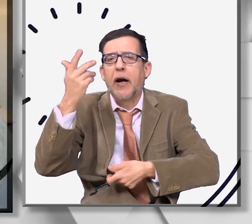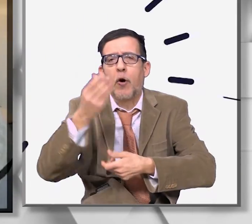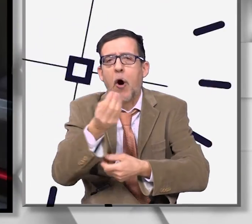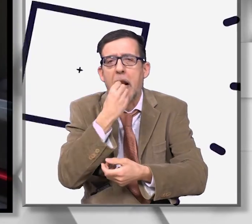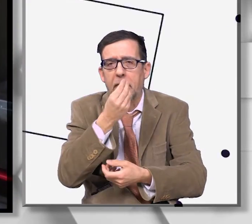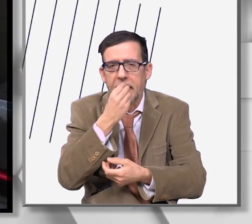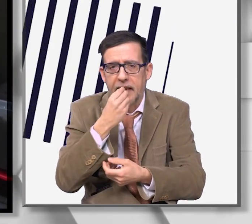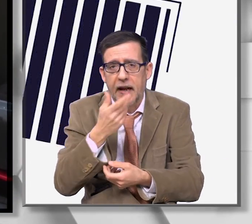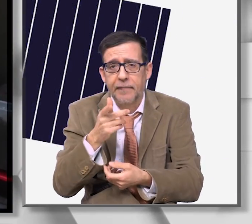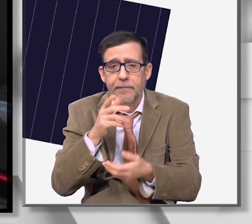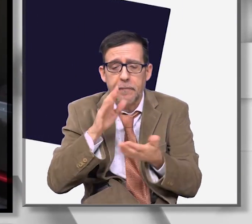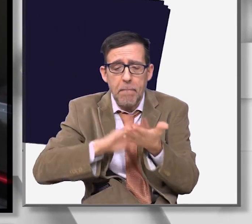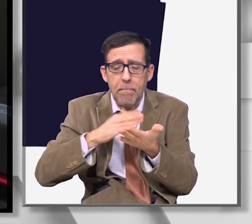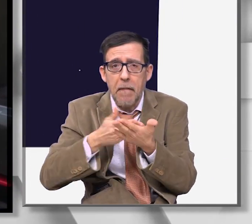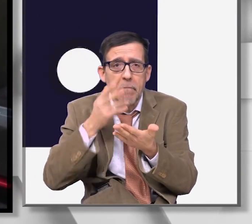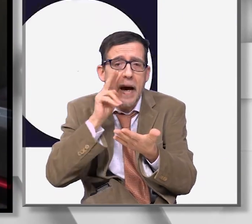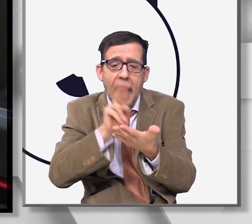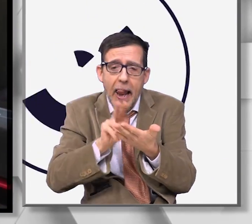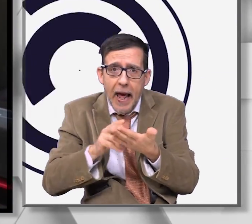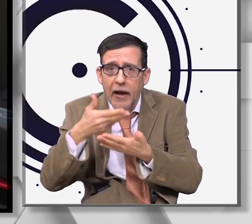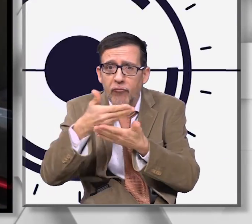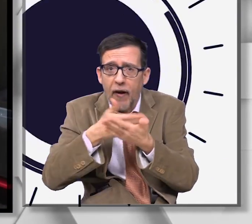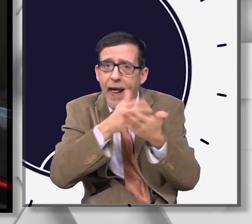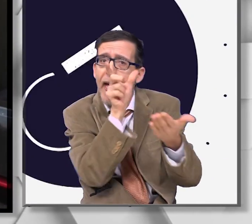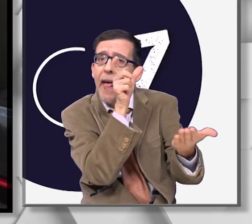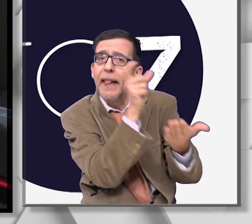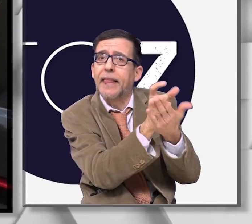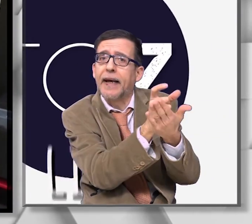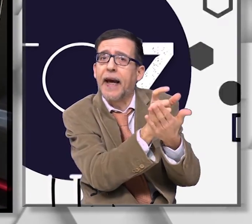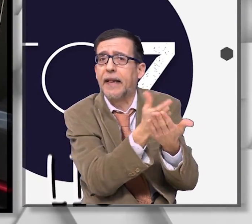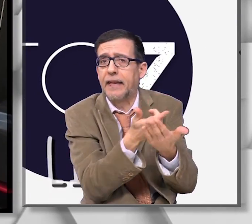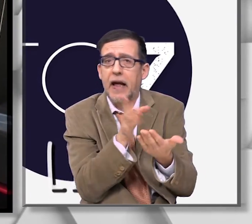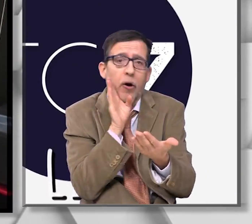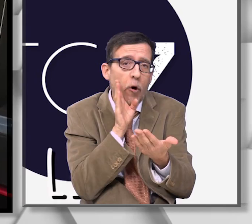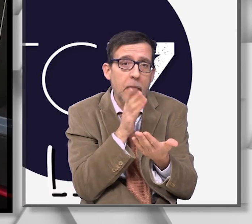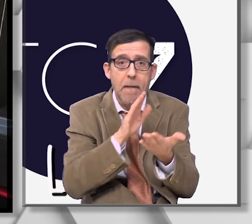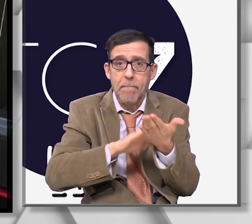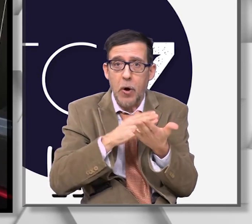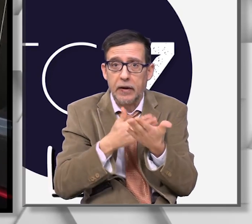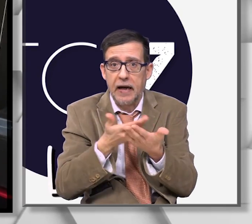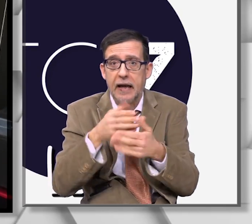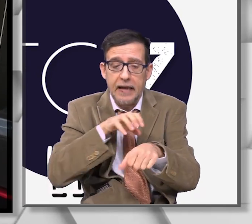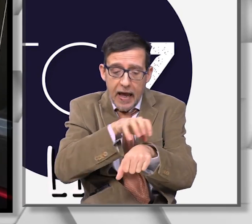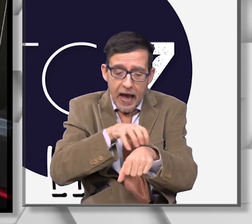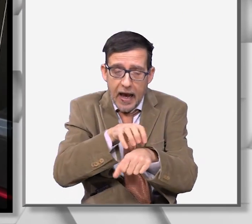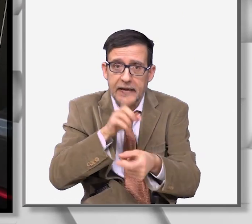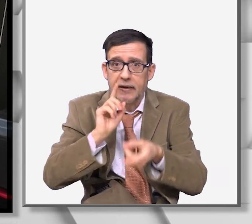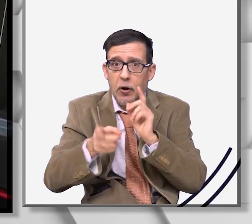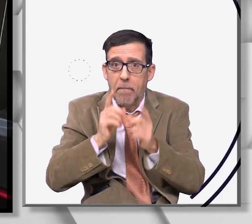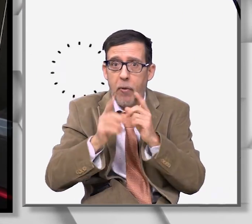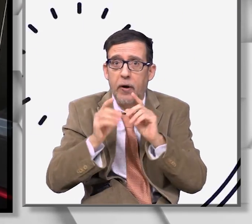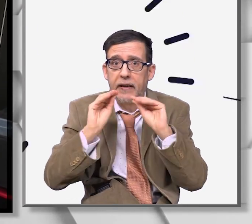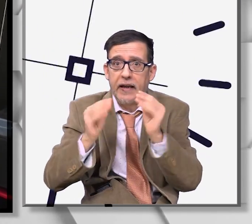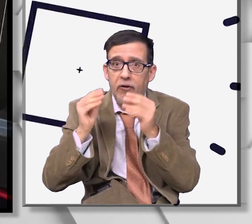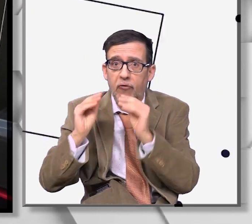anche ad esempio imparare a leggere le etichette degli alimenti iniziativa di grande importanza per l'assessore alle politiche giovanili maria